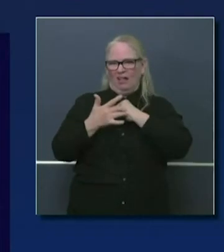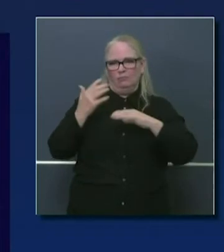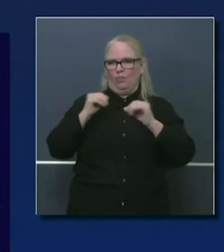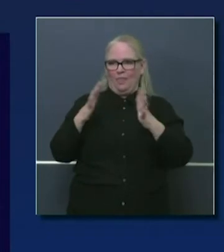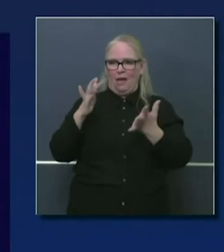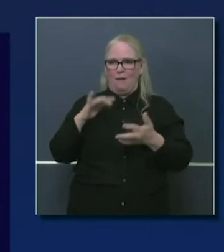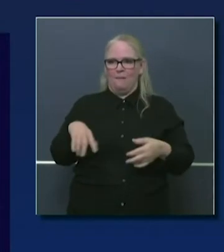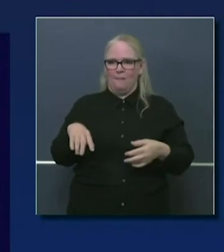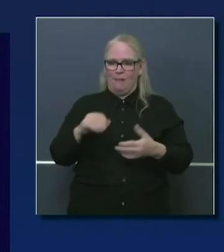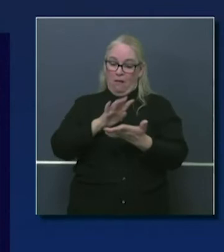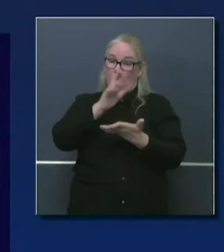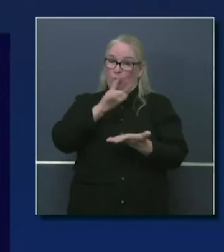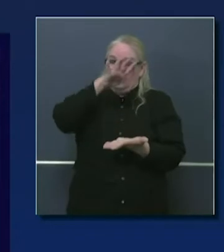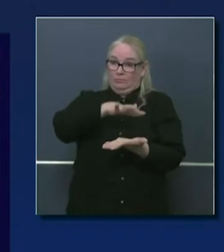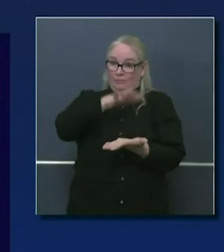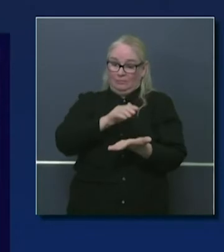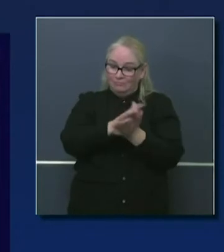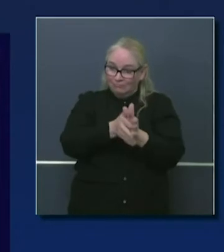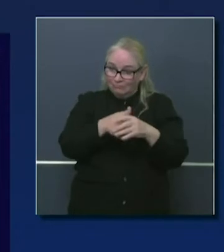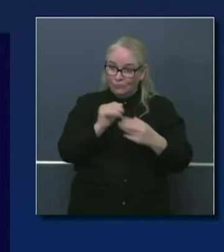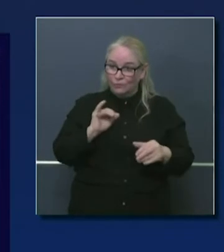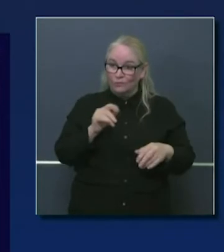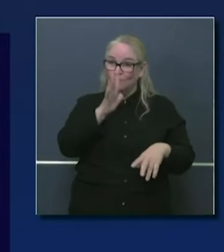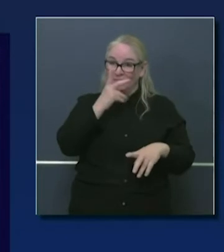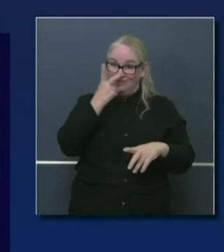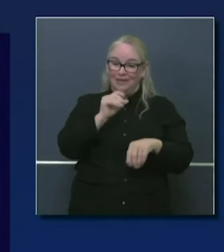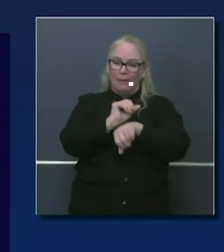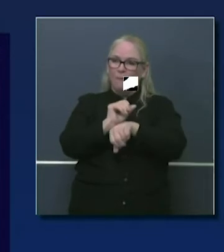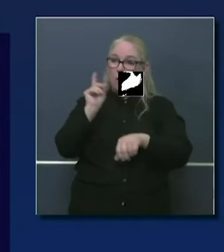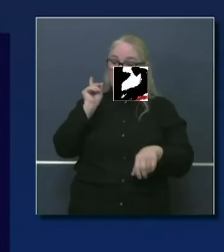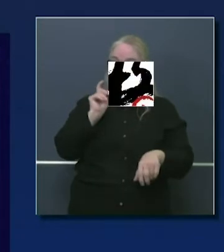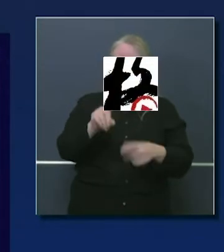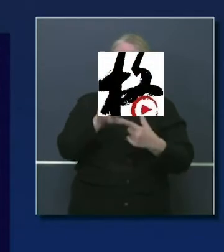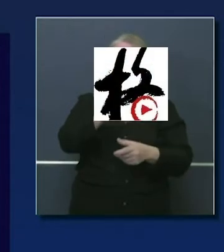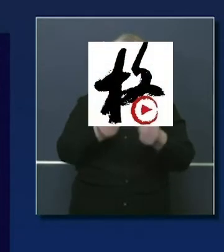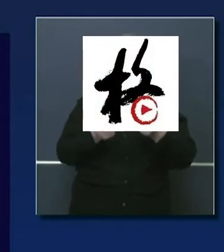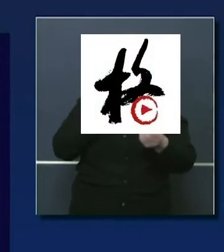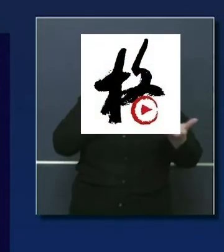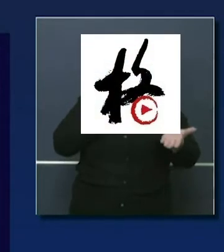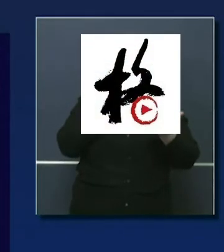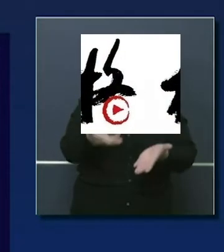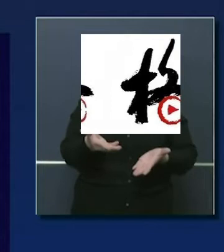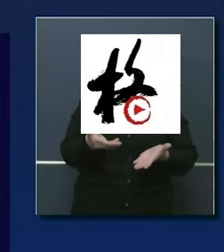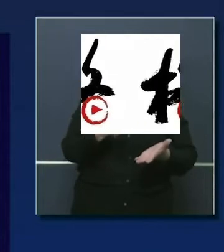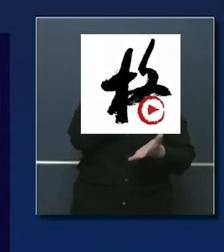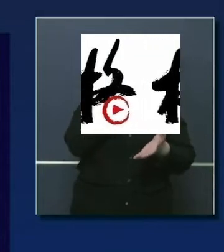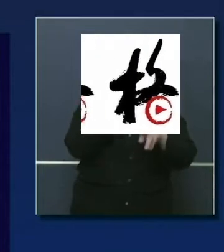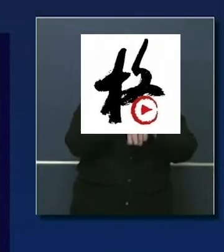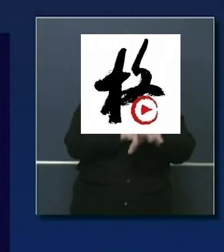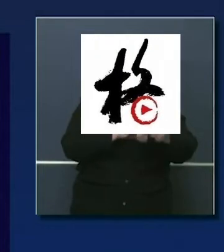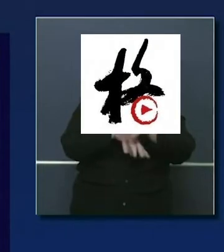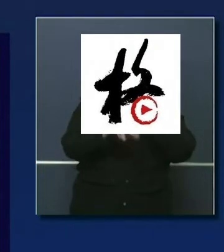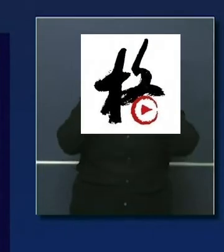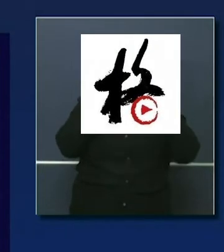采取进一步的措施。纽森说，我们今天关注的方针是在零售、制造业和物流领域